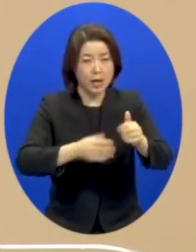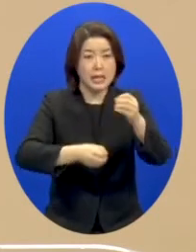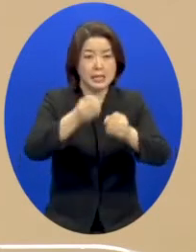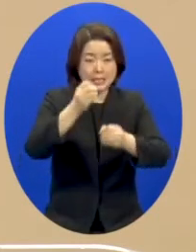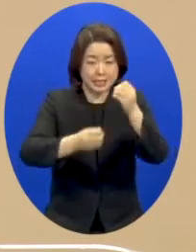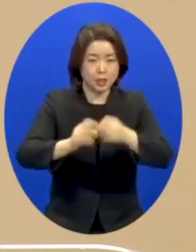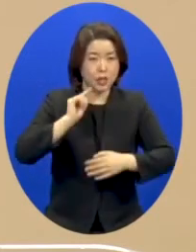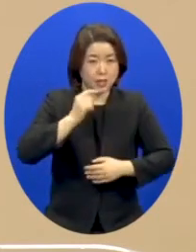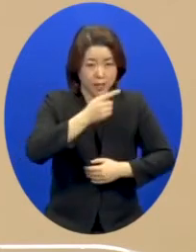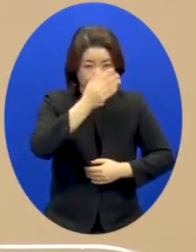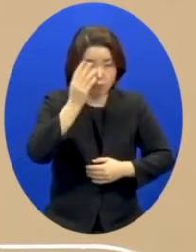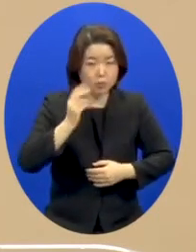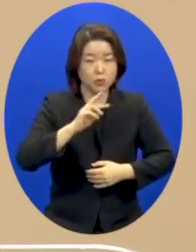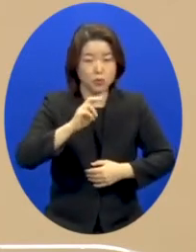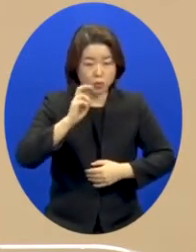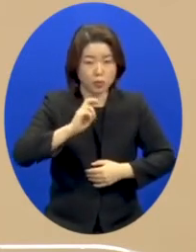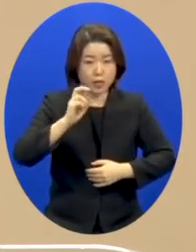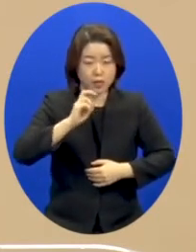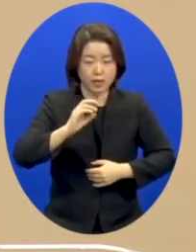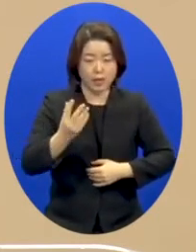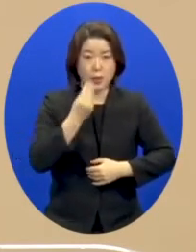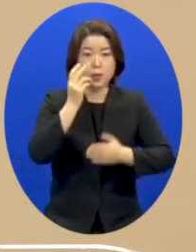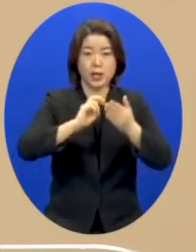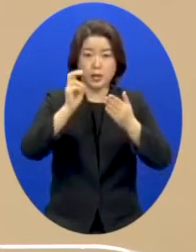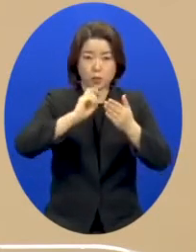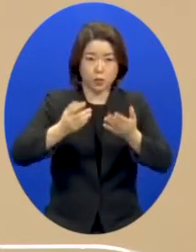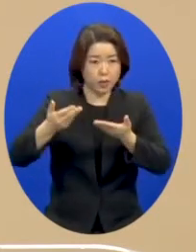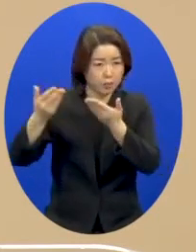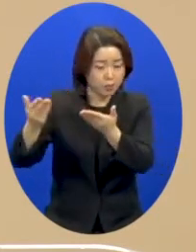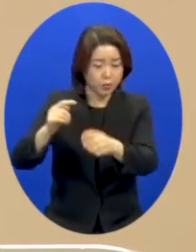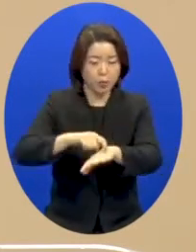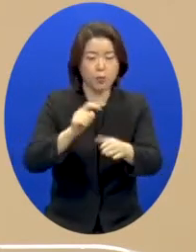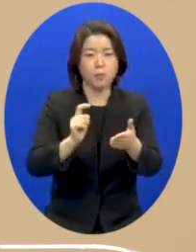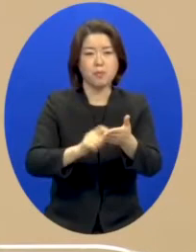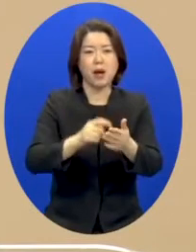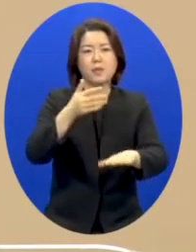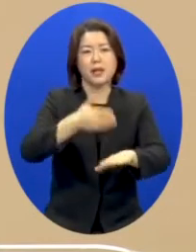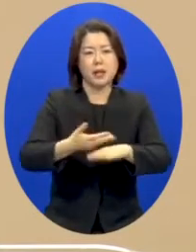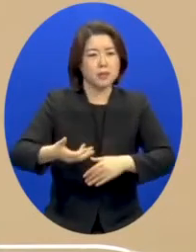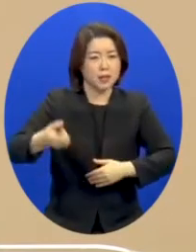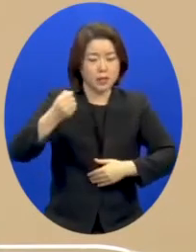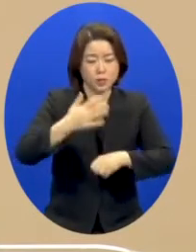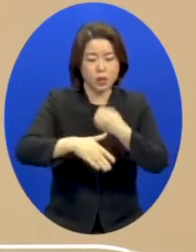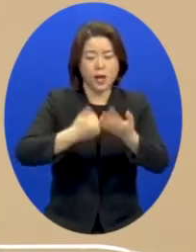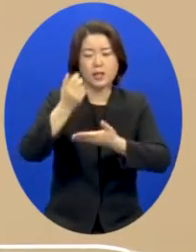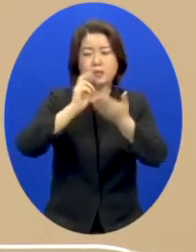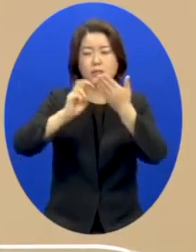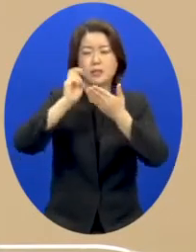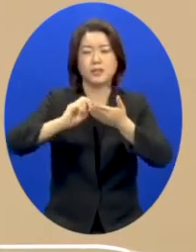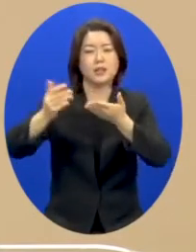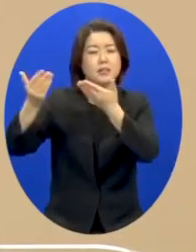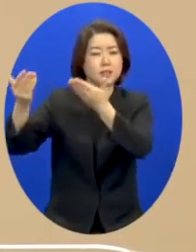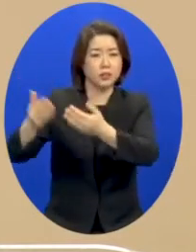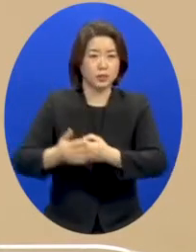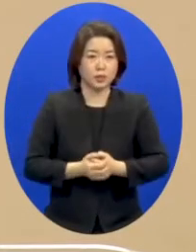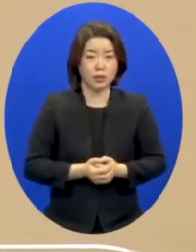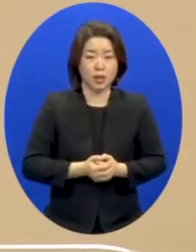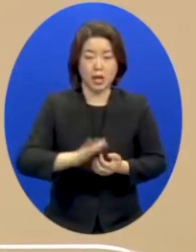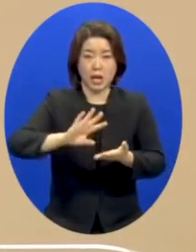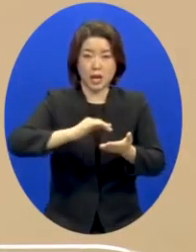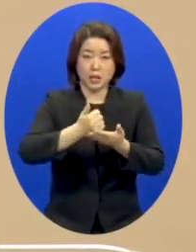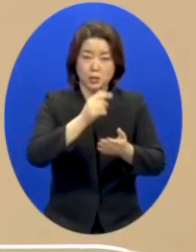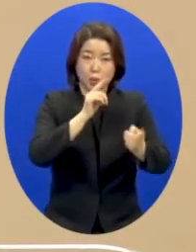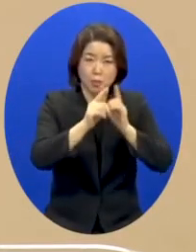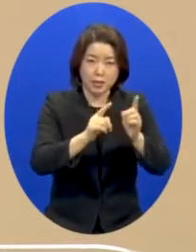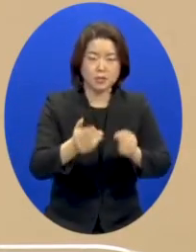찬미와 신령한 노래를 부르며 마음의 감사함으로 하나님을 찬양하라. 그리스도의 말씀이